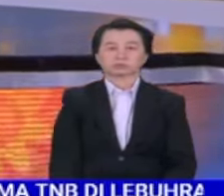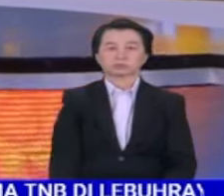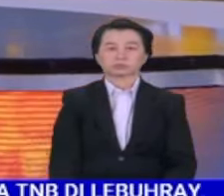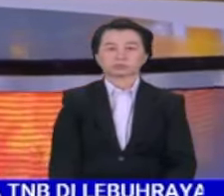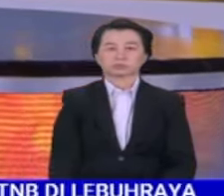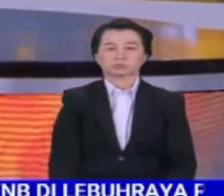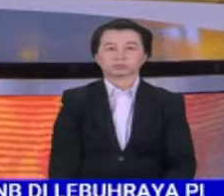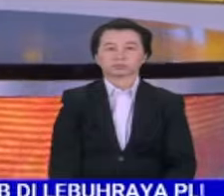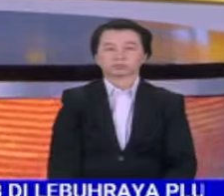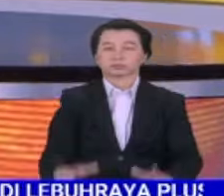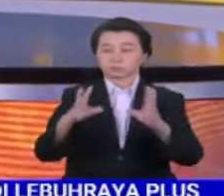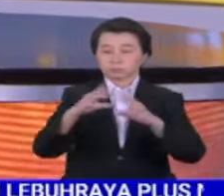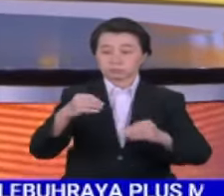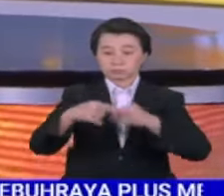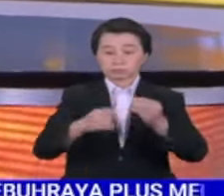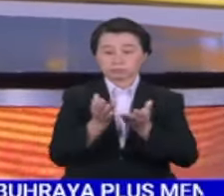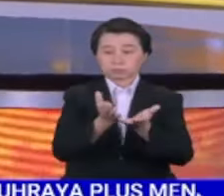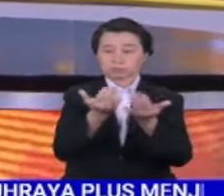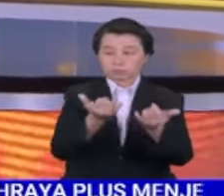Wali